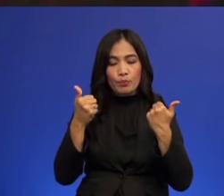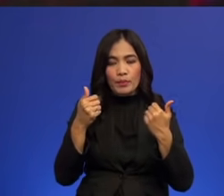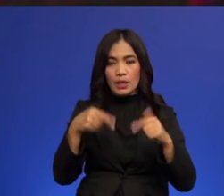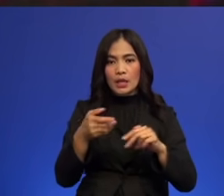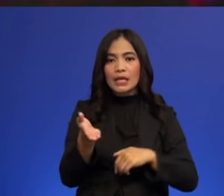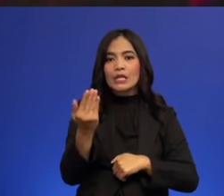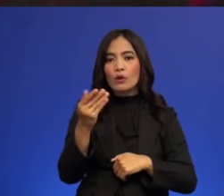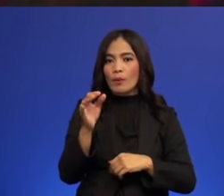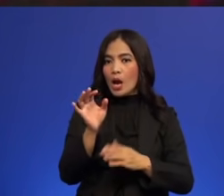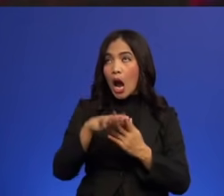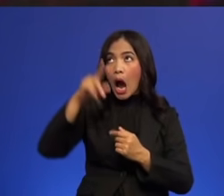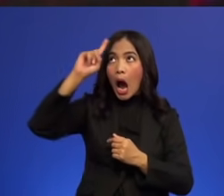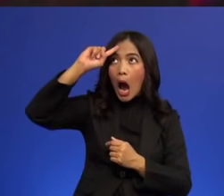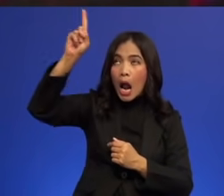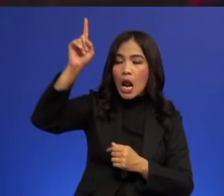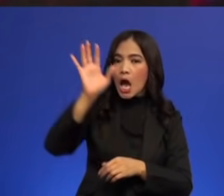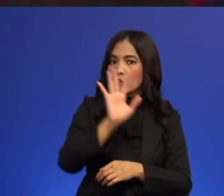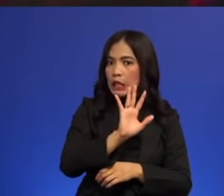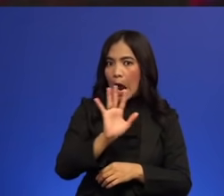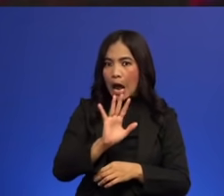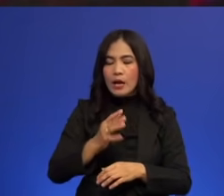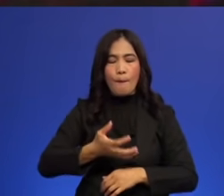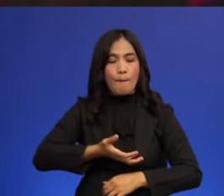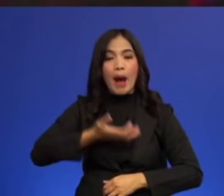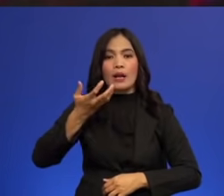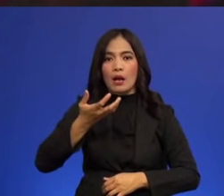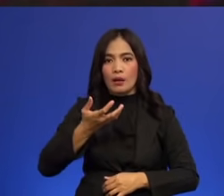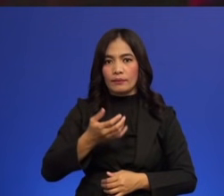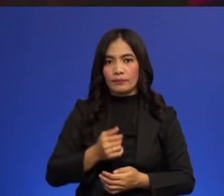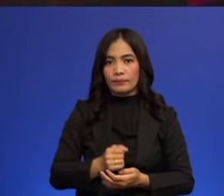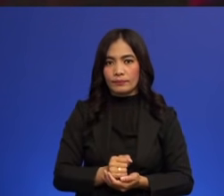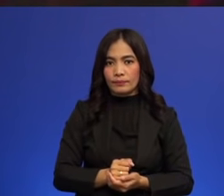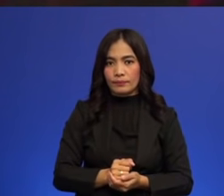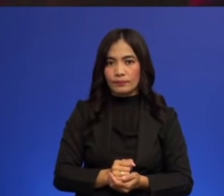membuat kemarahan Allah.